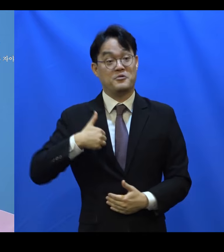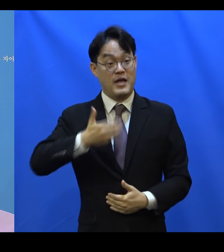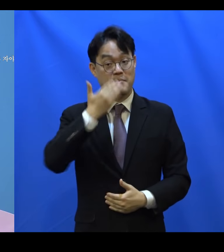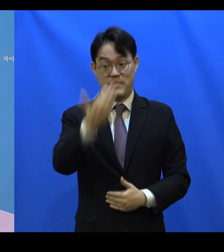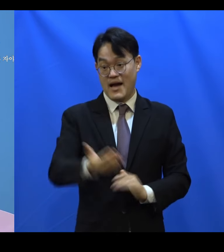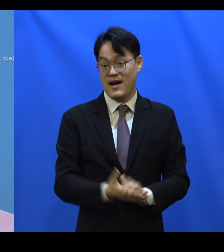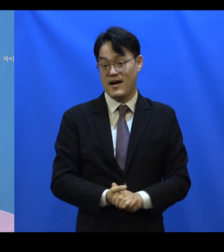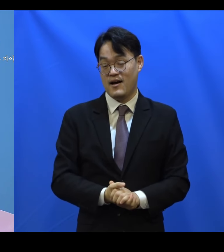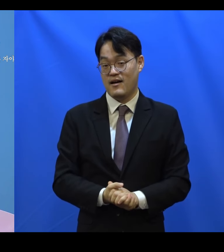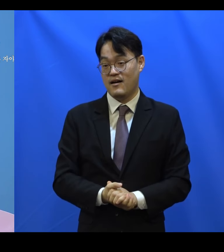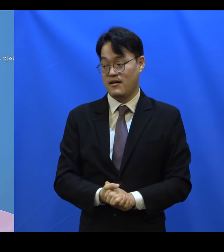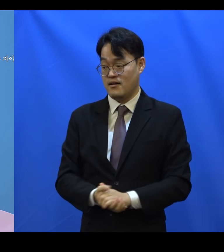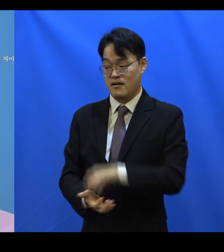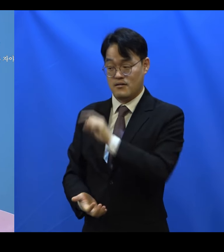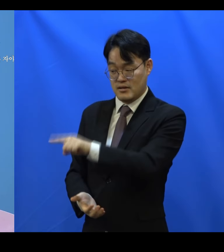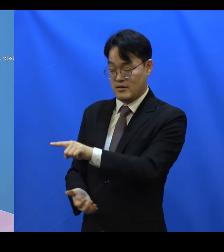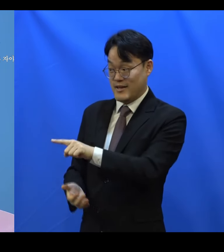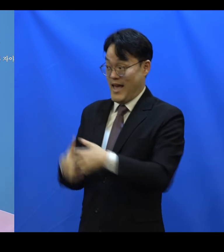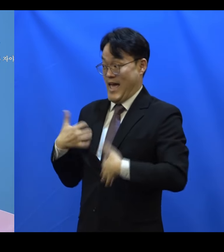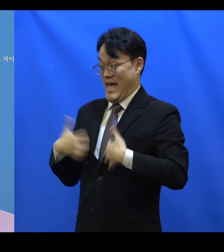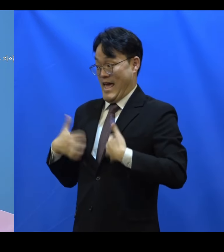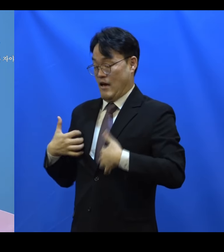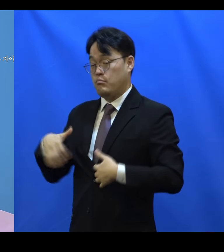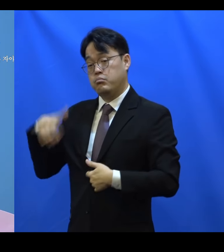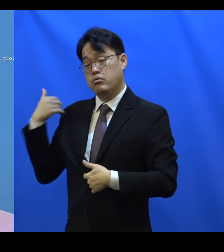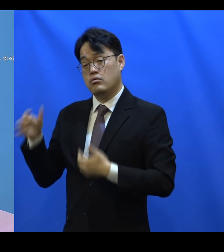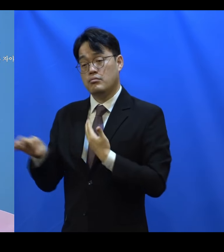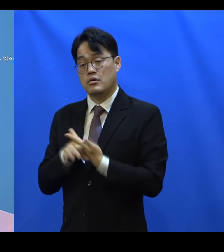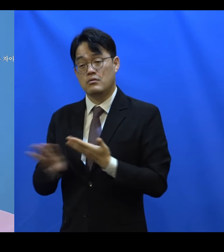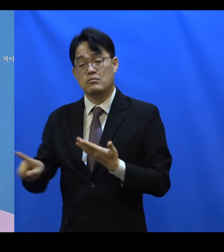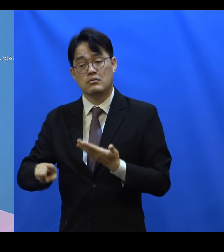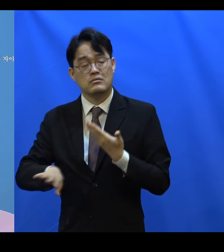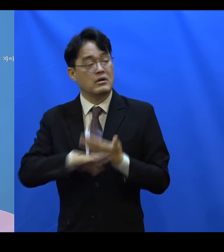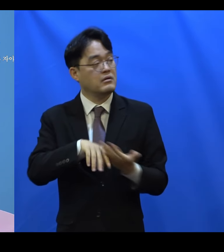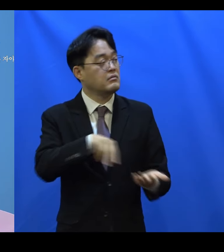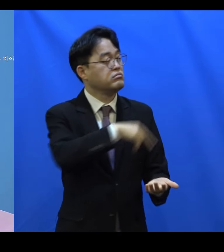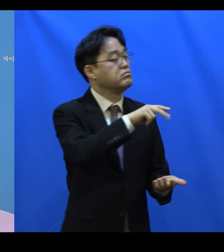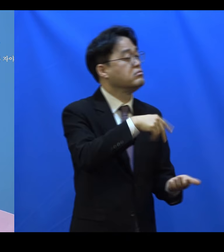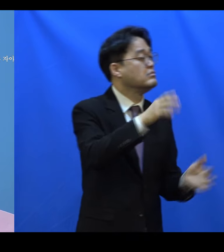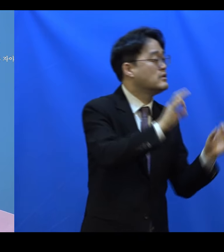이거를 모르면 어디요? 엉뚱한 데 가서 이제 헤매는 거예요. 엉뚱한 데서.